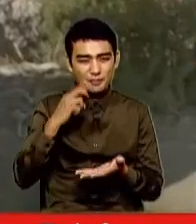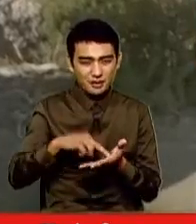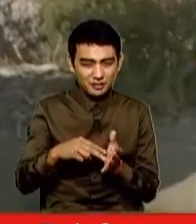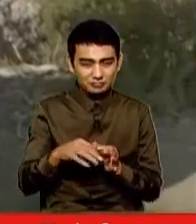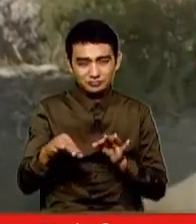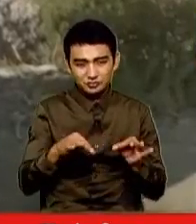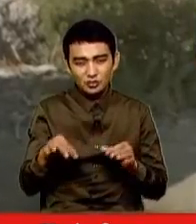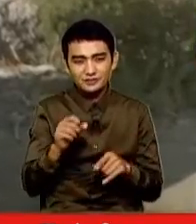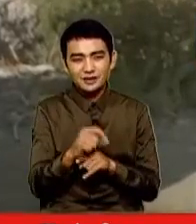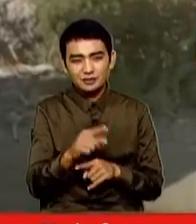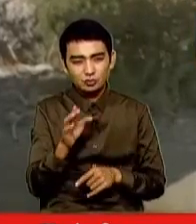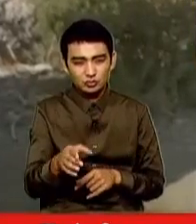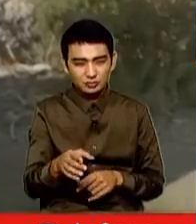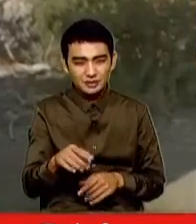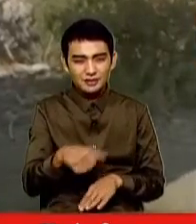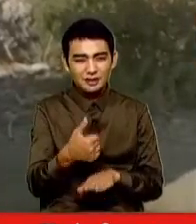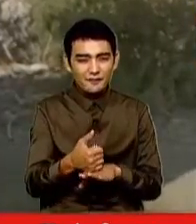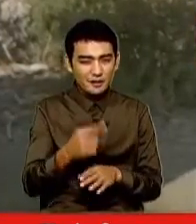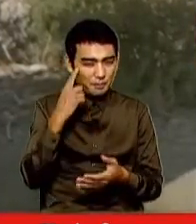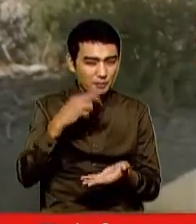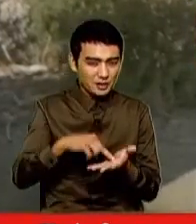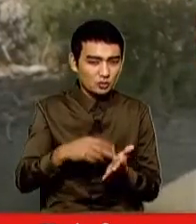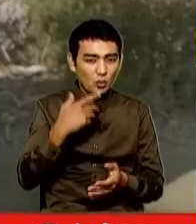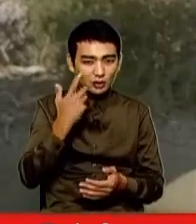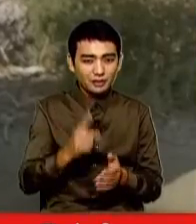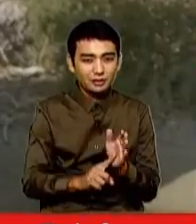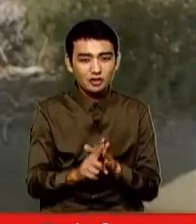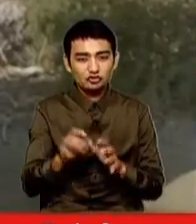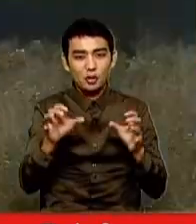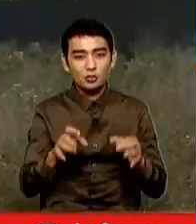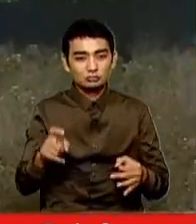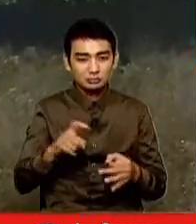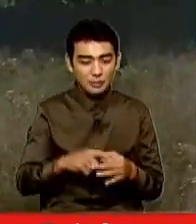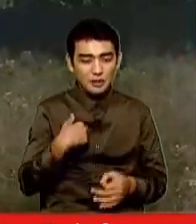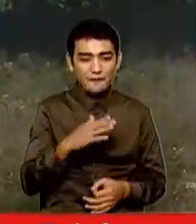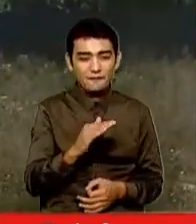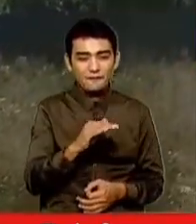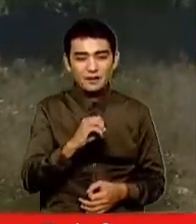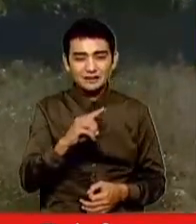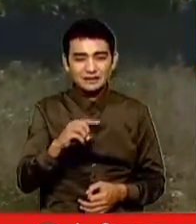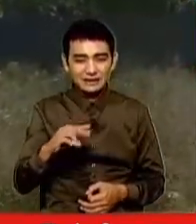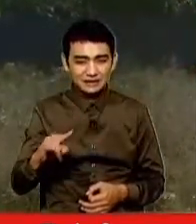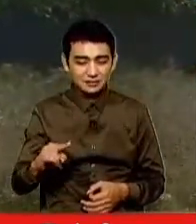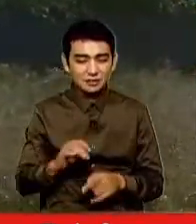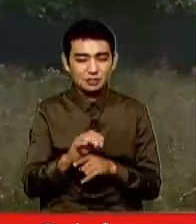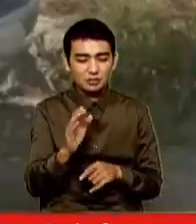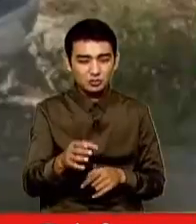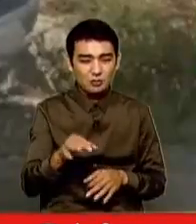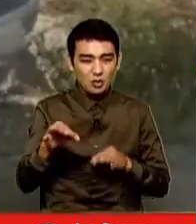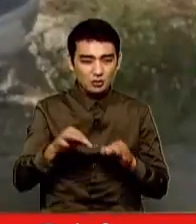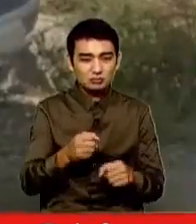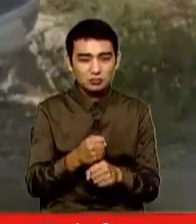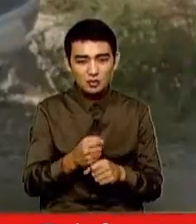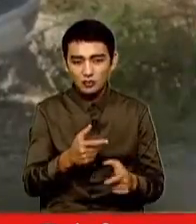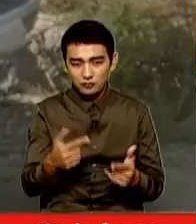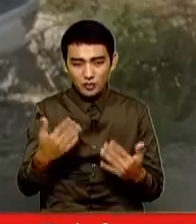тапсырыс берейін деп отырық. Бас жоспарға енгеннен кейін біздер пайыздаға береміз. Жолсықанаға дейін біздер экспертиза проектін жасаттып,